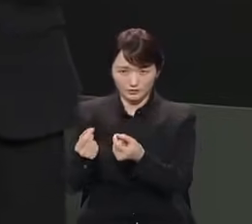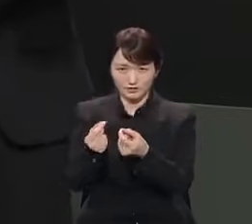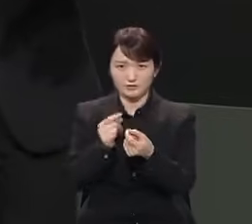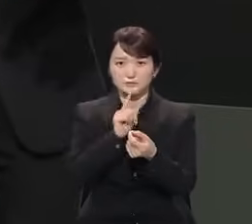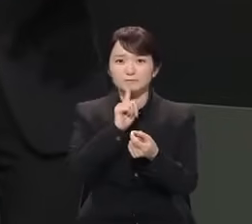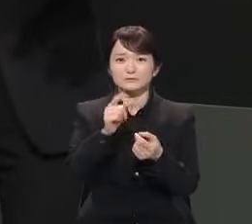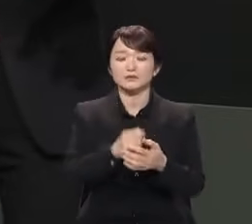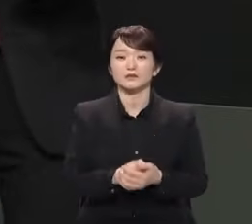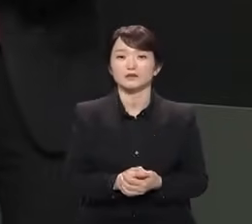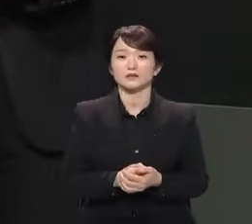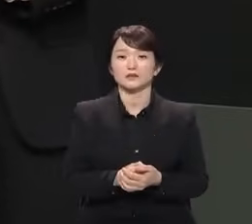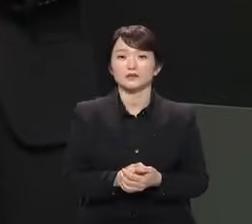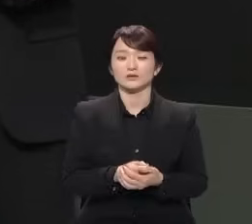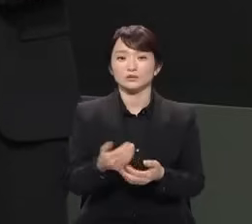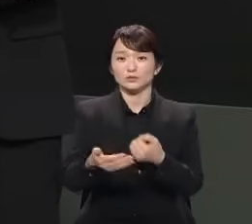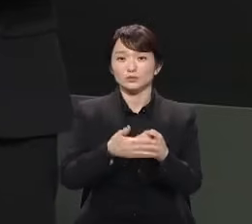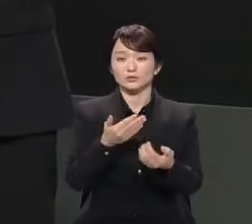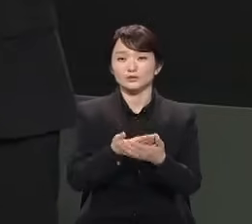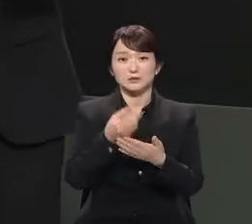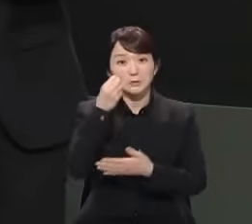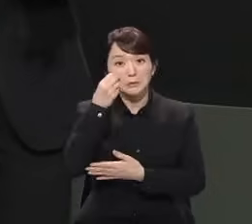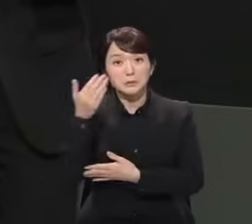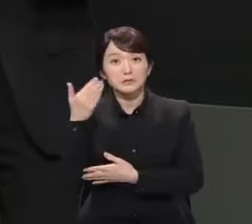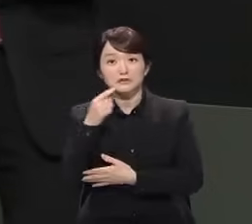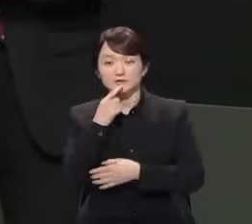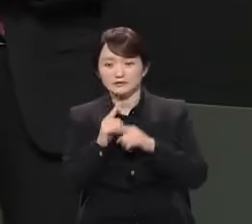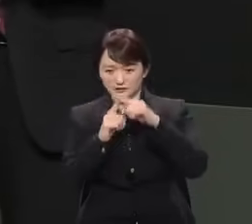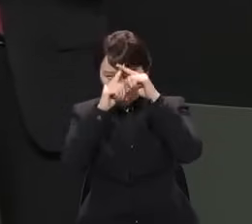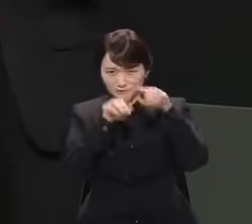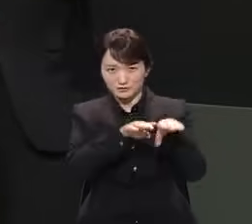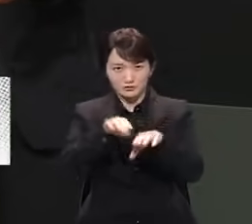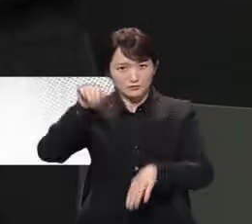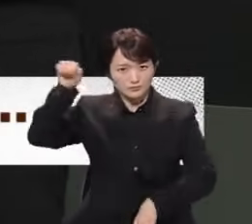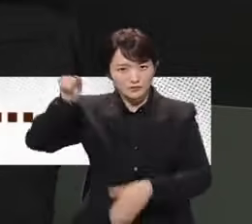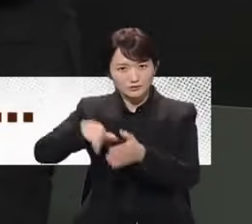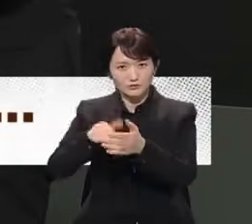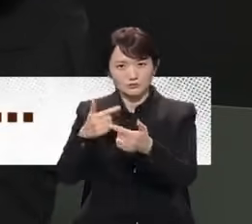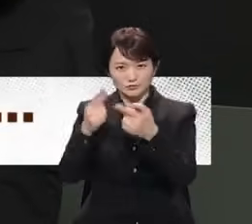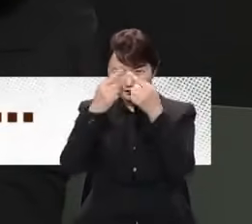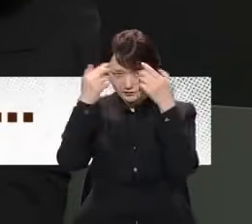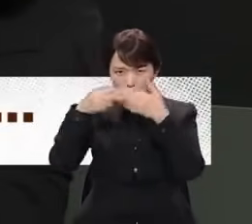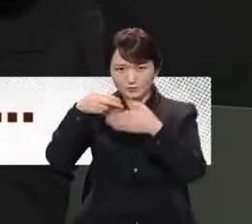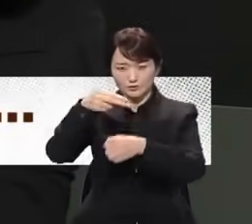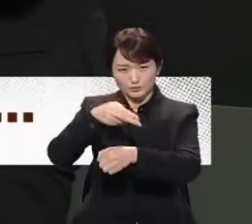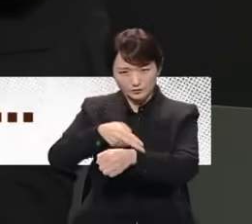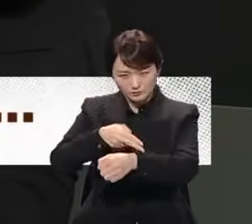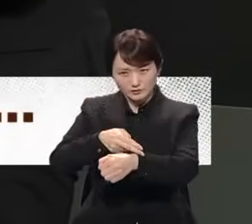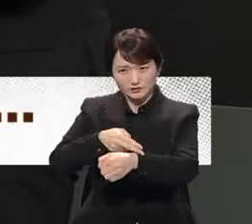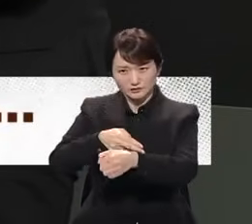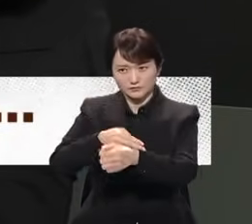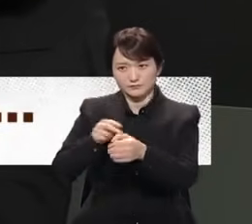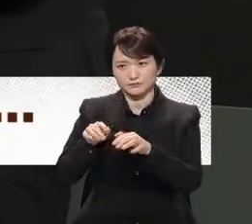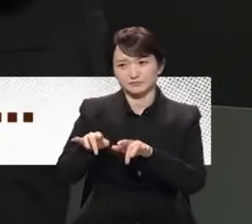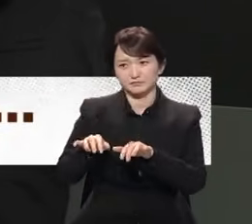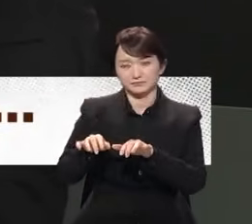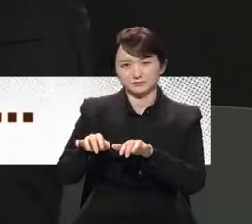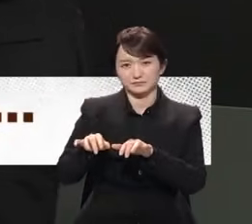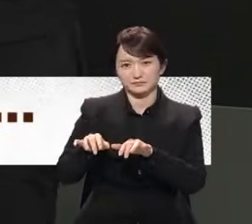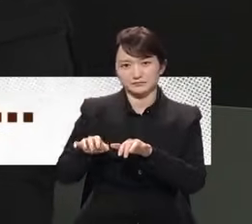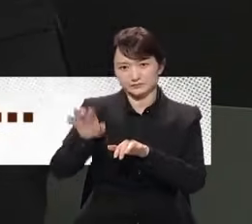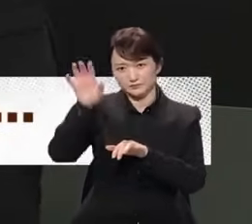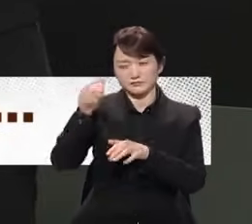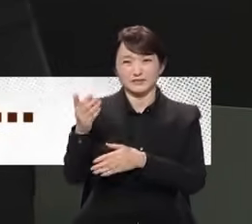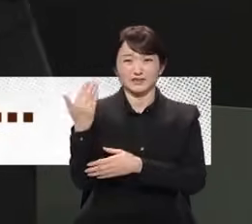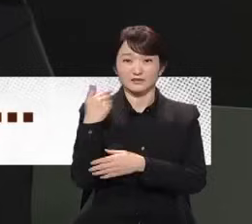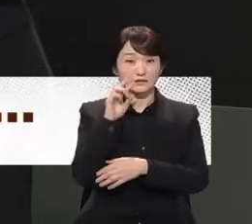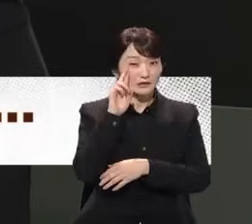호소문 7개월 전 간호사들 파업 때 부산대병원 의사쌤들이 쓴 글이라고 하네요. 글쎄요, 그때는